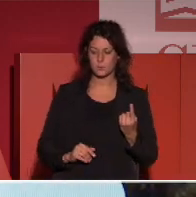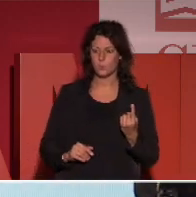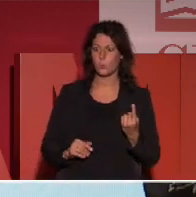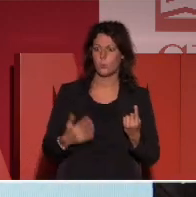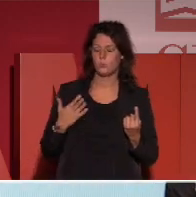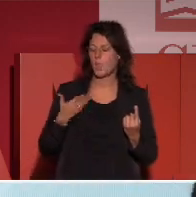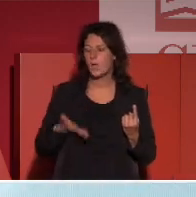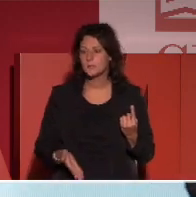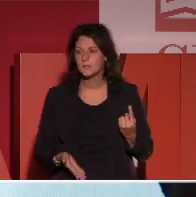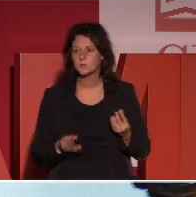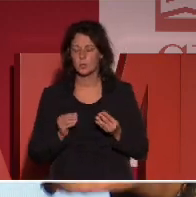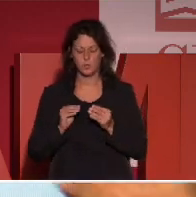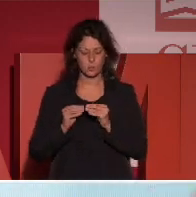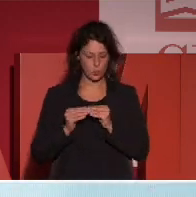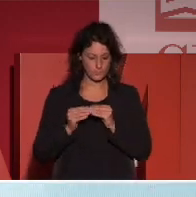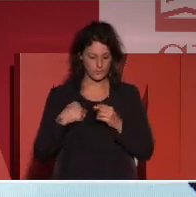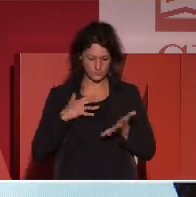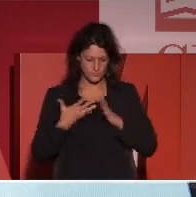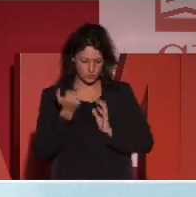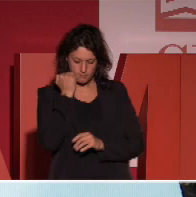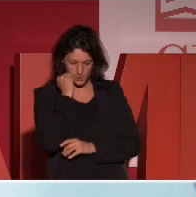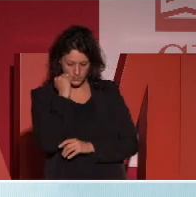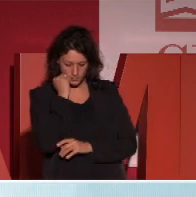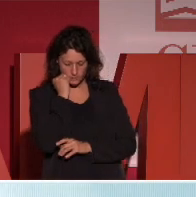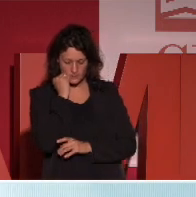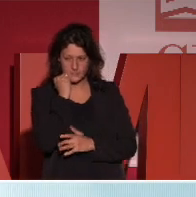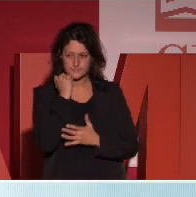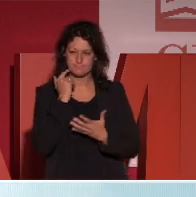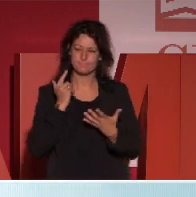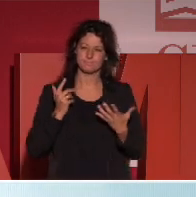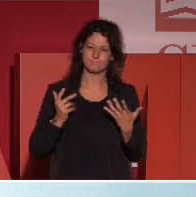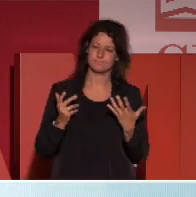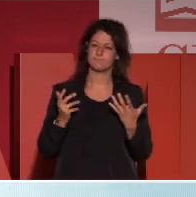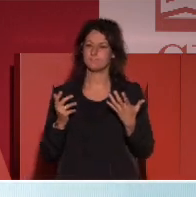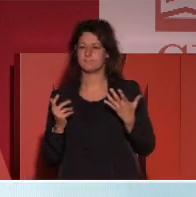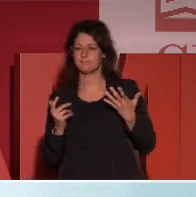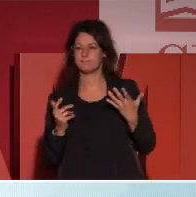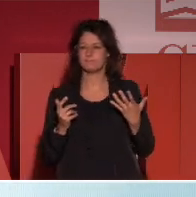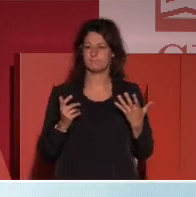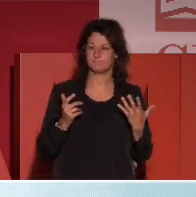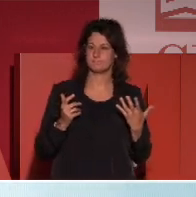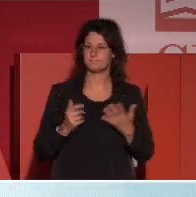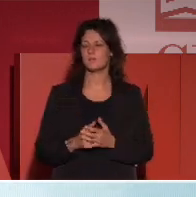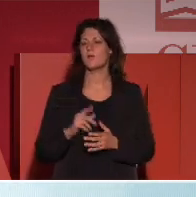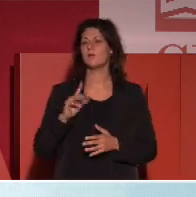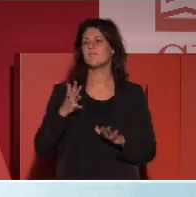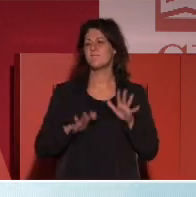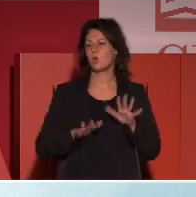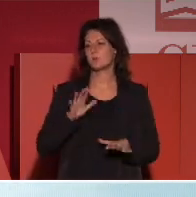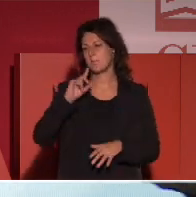mano ma sei sicura diventare madri forse una buona regola sarebbe affrontare il neonato direttamente all'americana